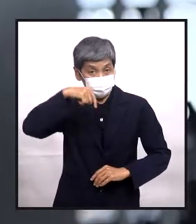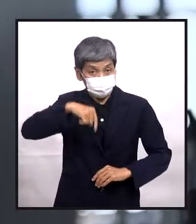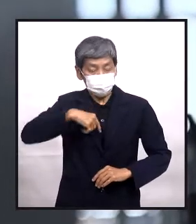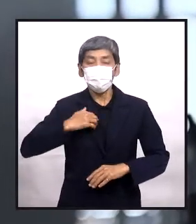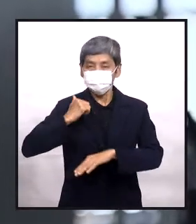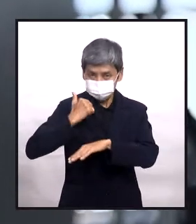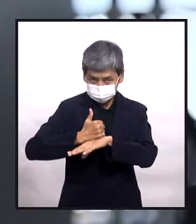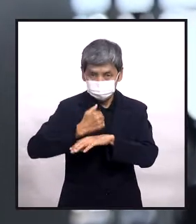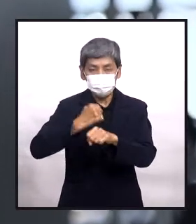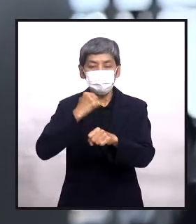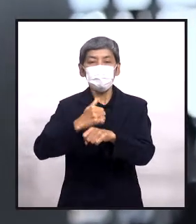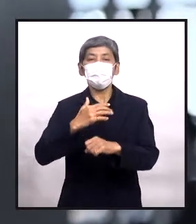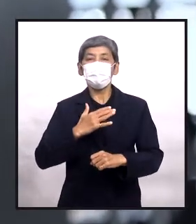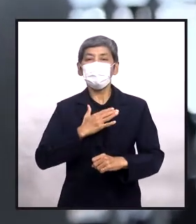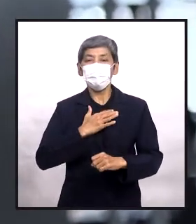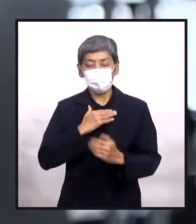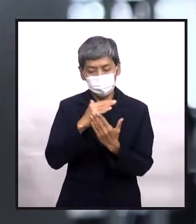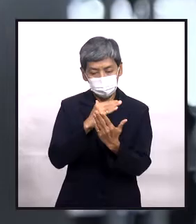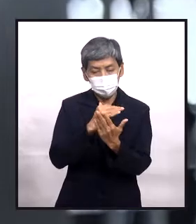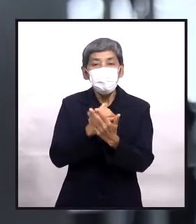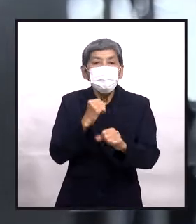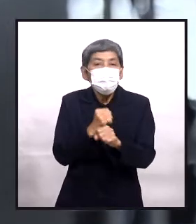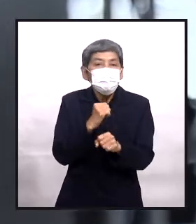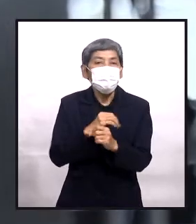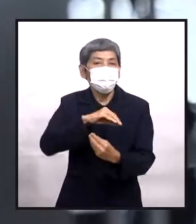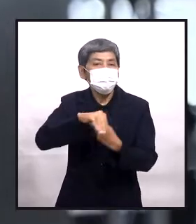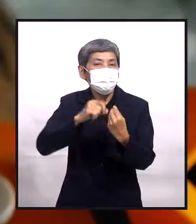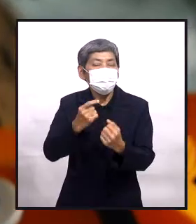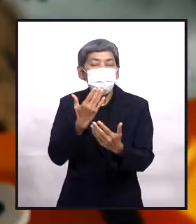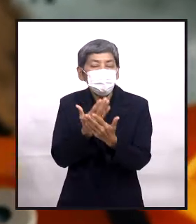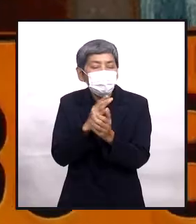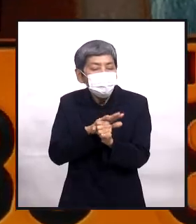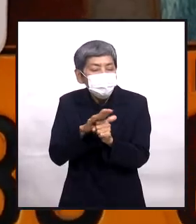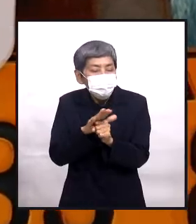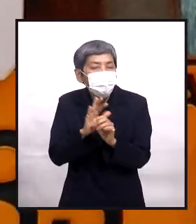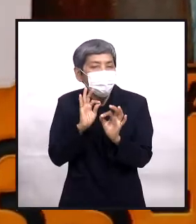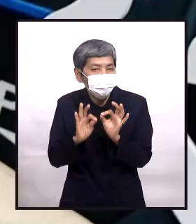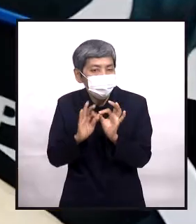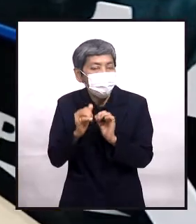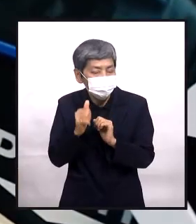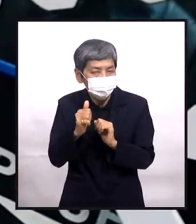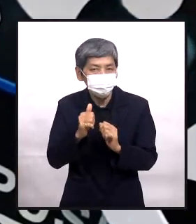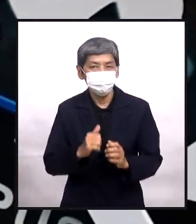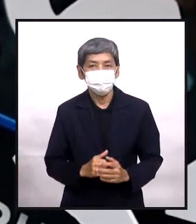สามารถเป็นผู้นำได้เพราะเราสามารถวาง SE อยู่บนฐานของเศรษฐกิจพอเพียง